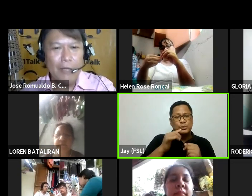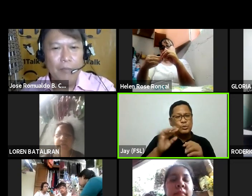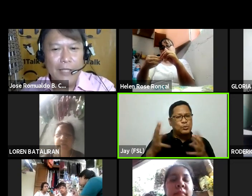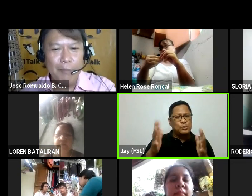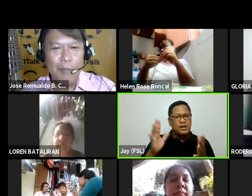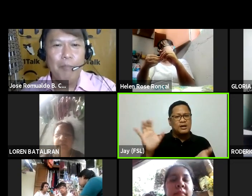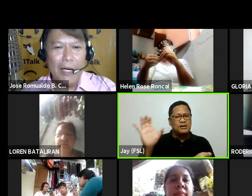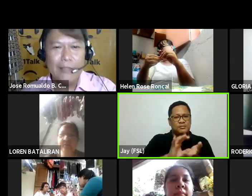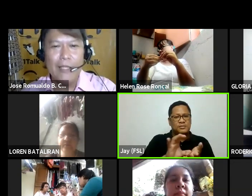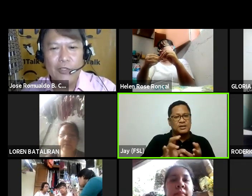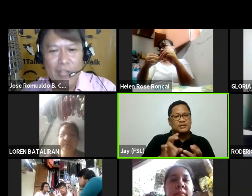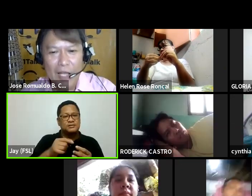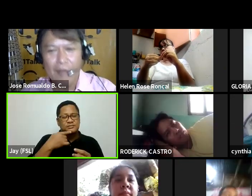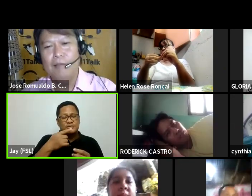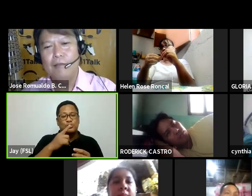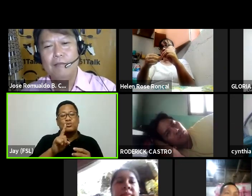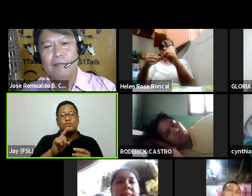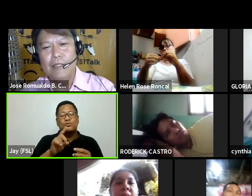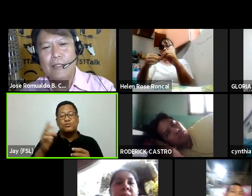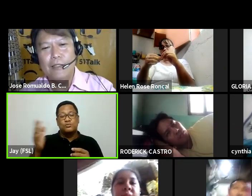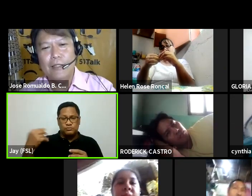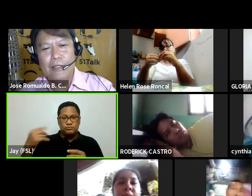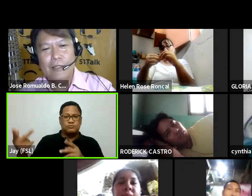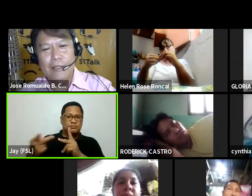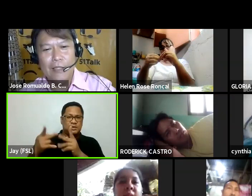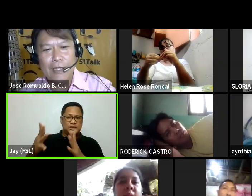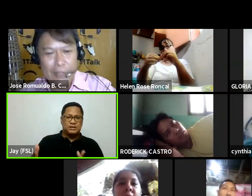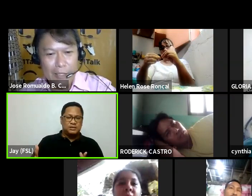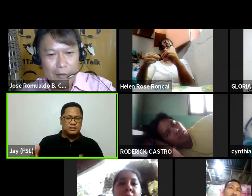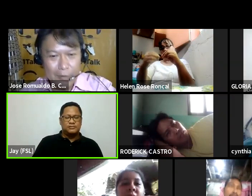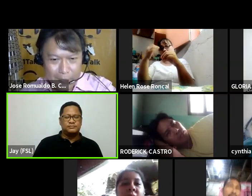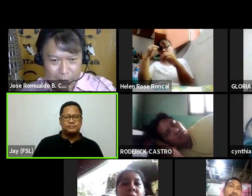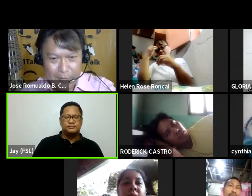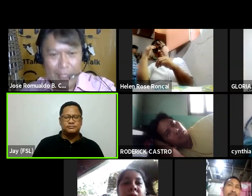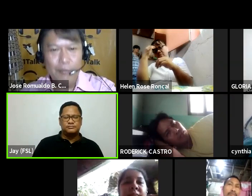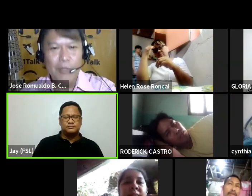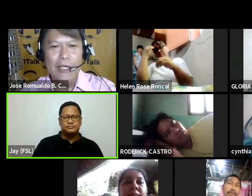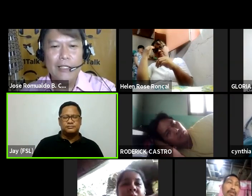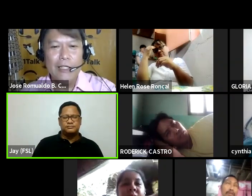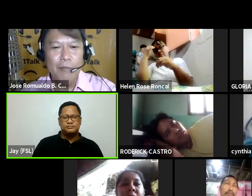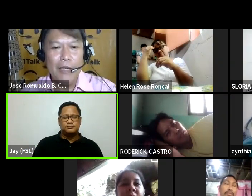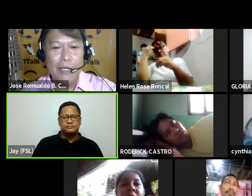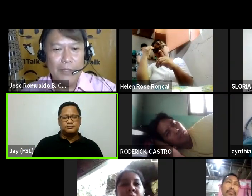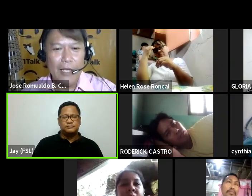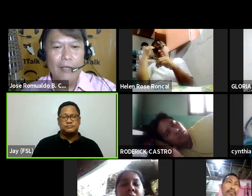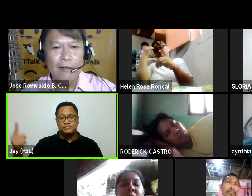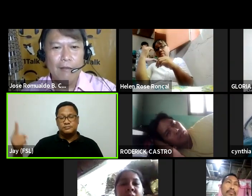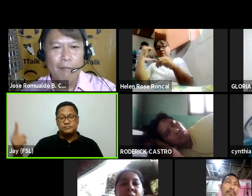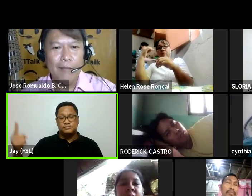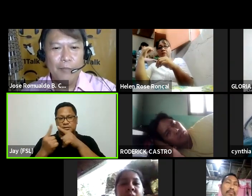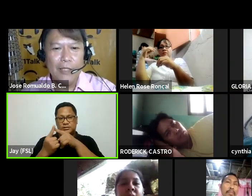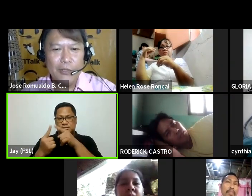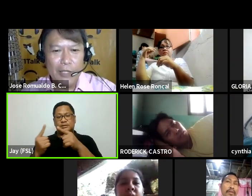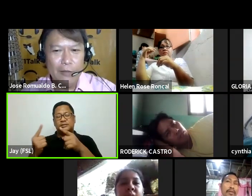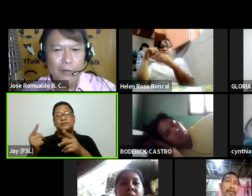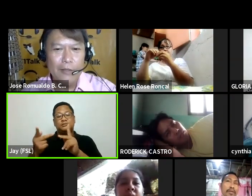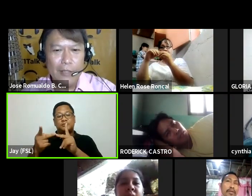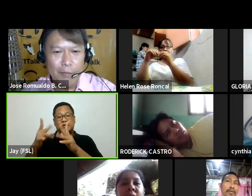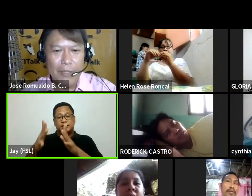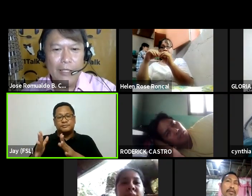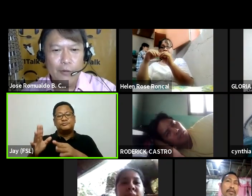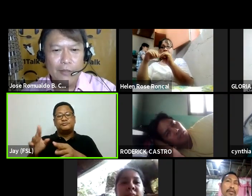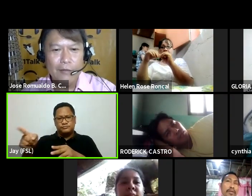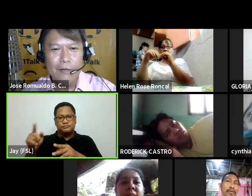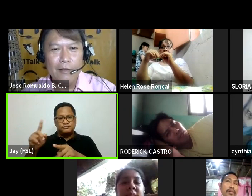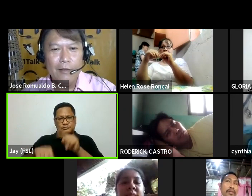kapital, nakipag-partner siya sa isang kaibigan niya na may kapital. Oo, may kapital siya